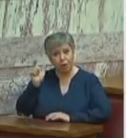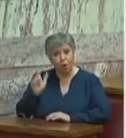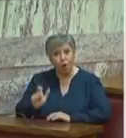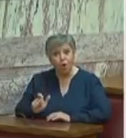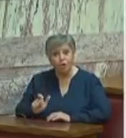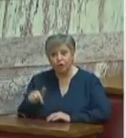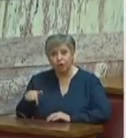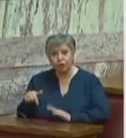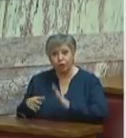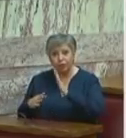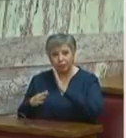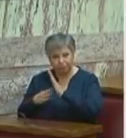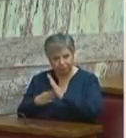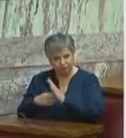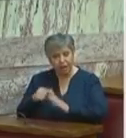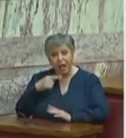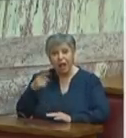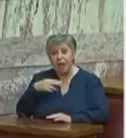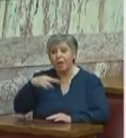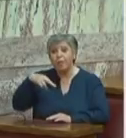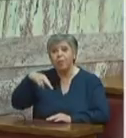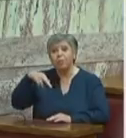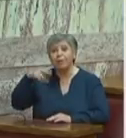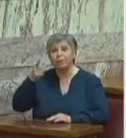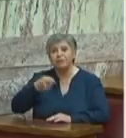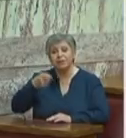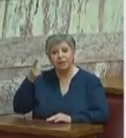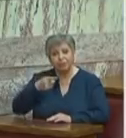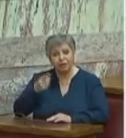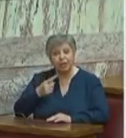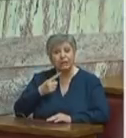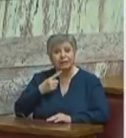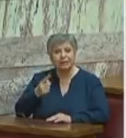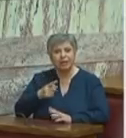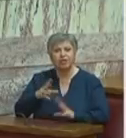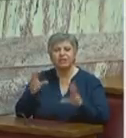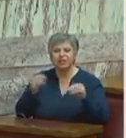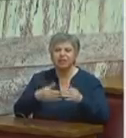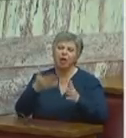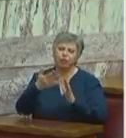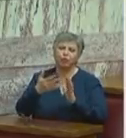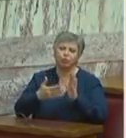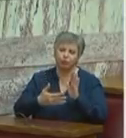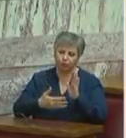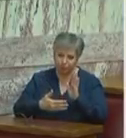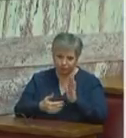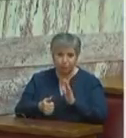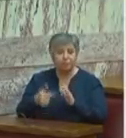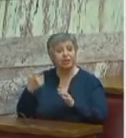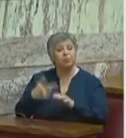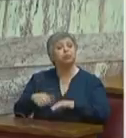το πόρισμα της πλειοψηφίας αναφορικά με τα κεφάλαια κτλ. Κτλ. Με βρίσκει